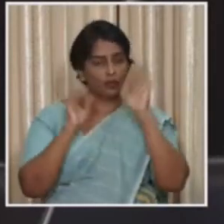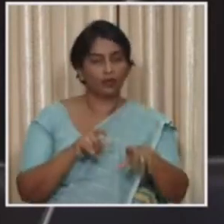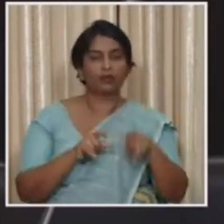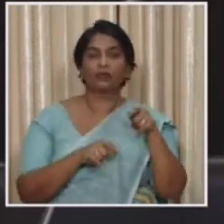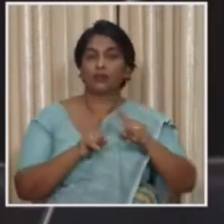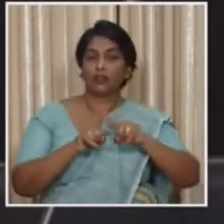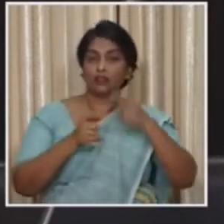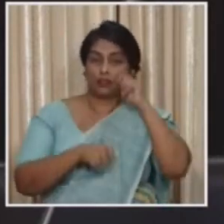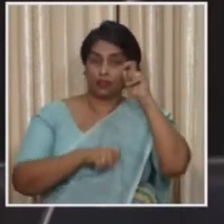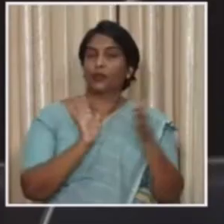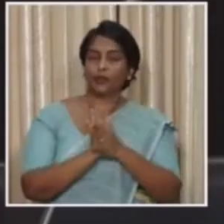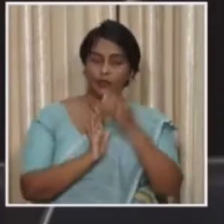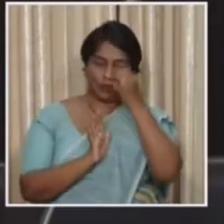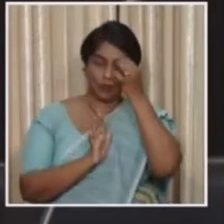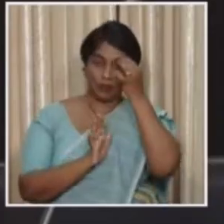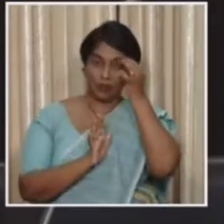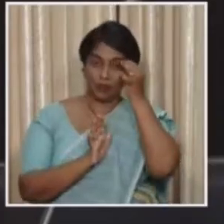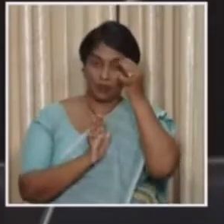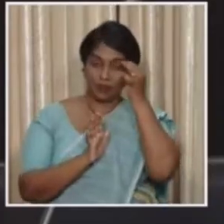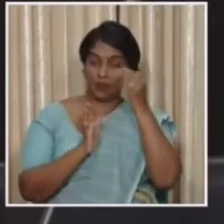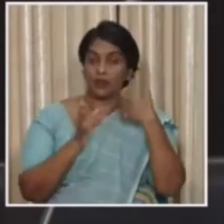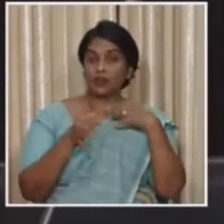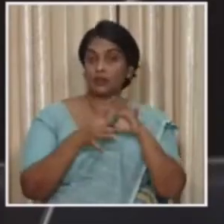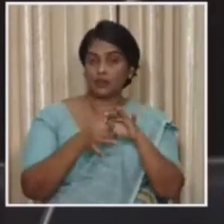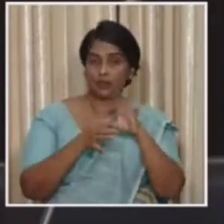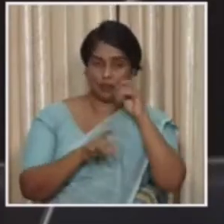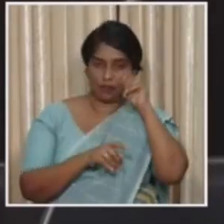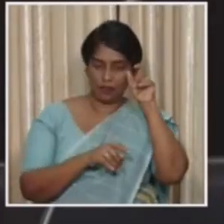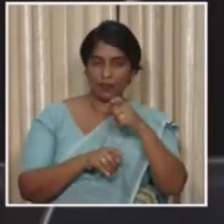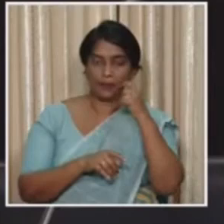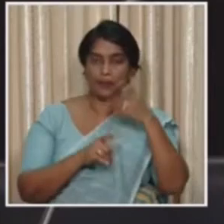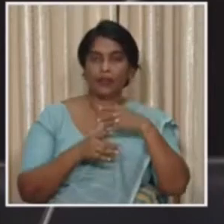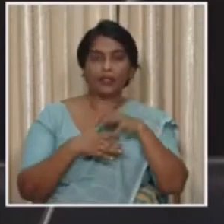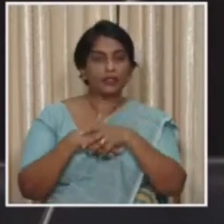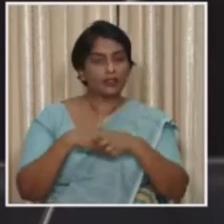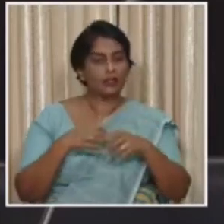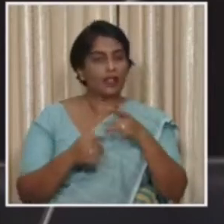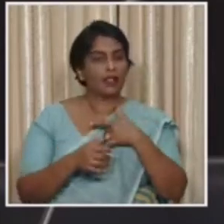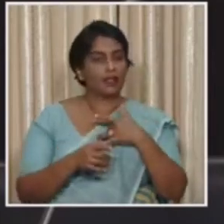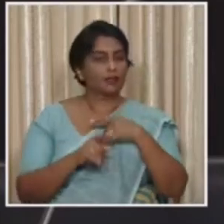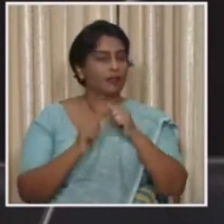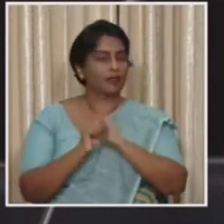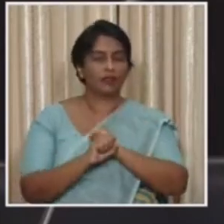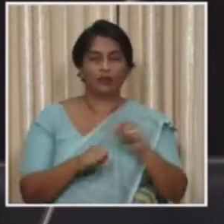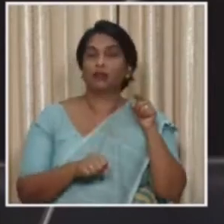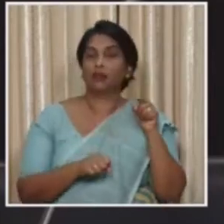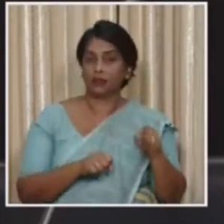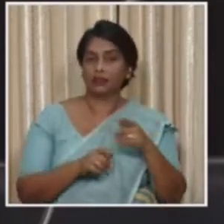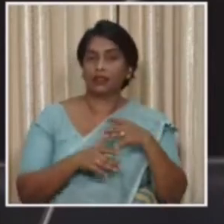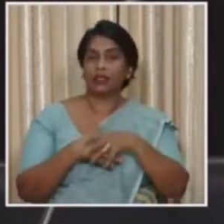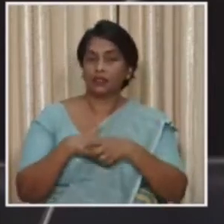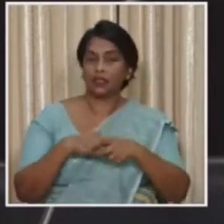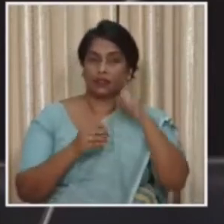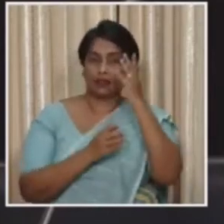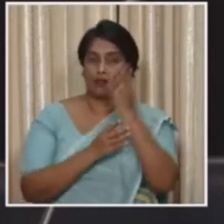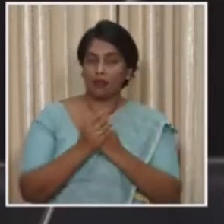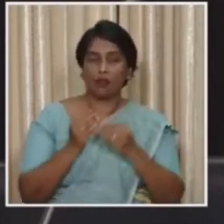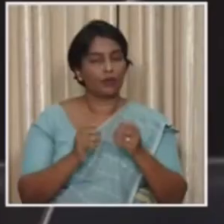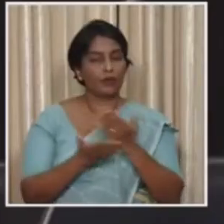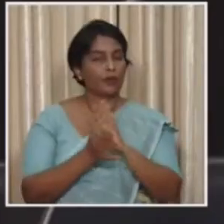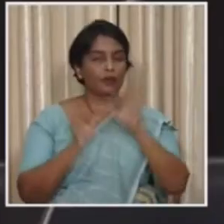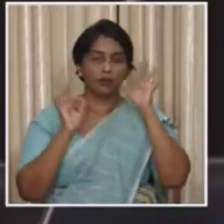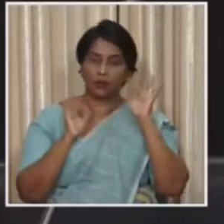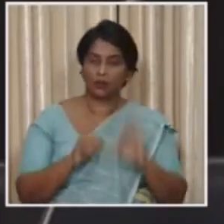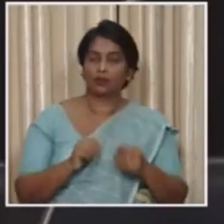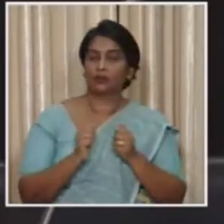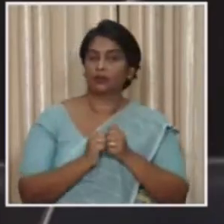நாங்கள் ரெஜினால் குரே அவர்களை கண்டோம் எனவே அவர் எங்களோடு மிக அன்பாக பழகுகின்ற இனமத பேதங்களுக்கு அப்பால் பணியாற்றுகின்ற ஒருவராக அவரை கண்டோம்